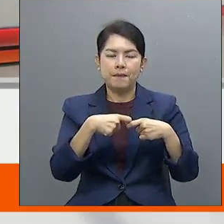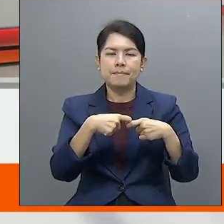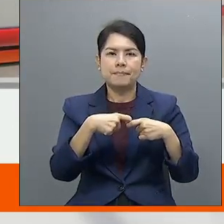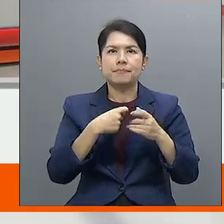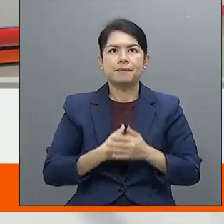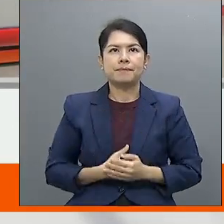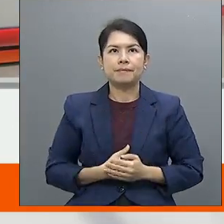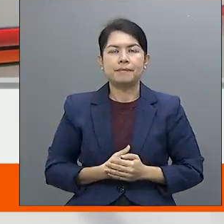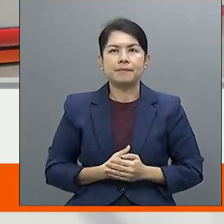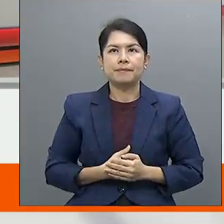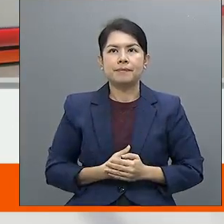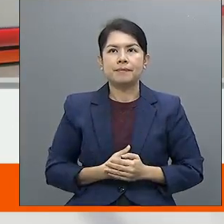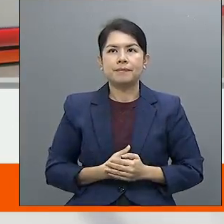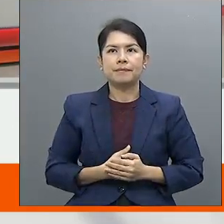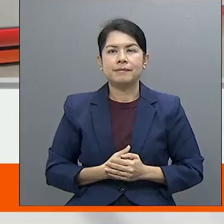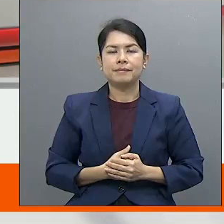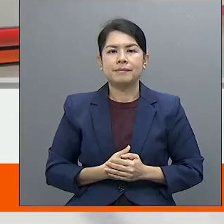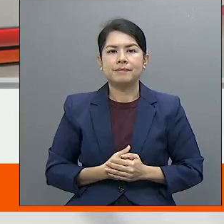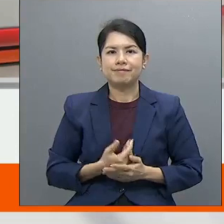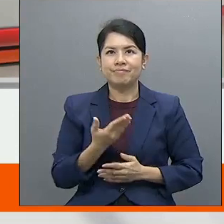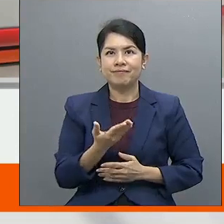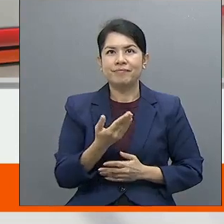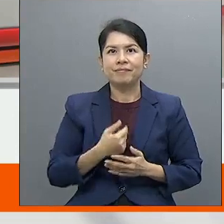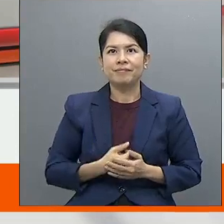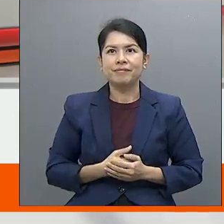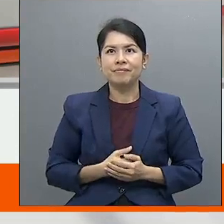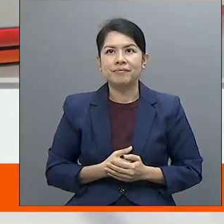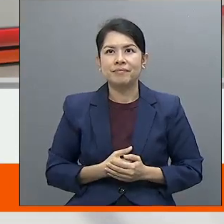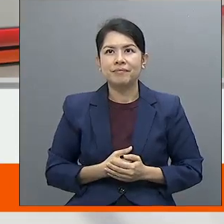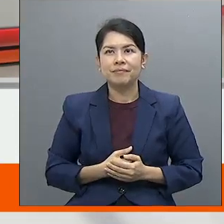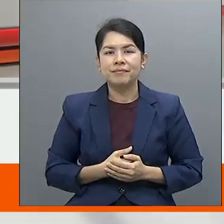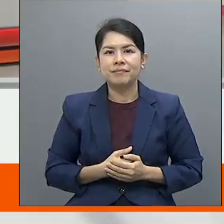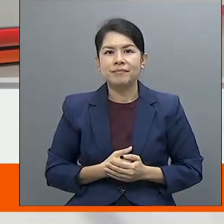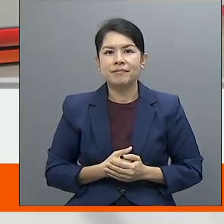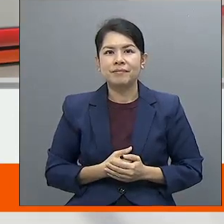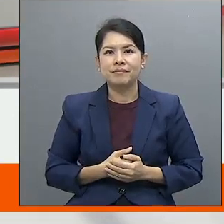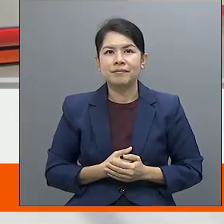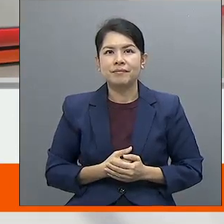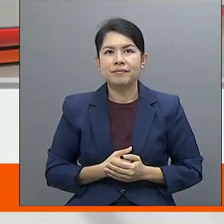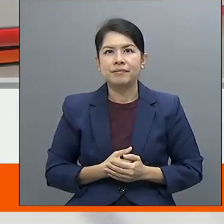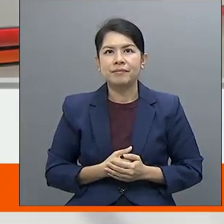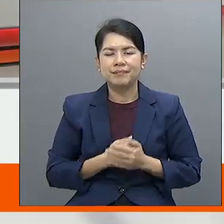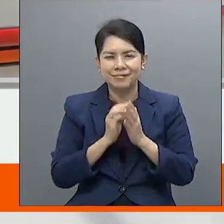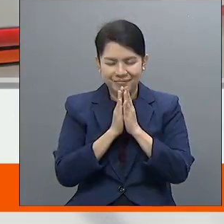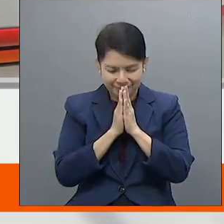ค่ะขอบพระคุณค่ะค่ะเชิญค่ะอาจารย์ต่อได้นิดนึงค่ะ ครับสวัสดีครับ ค่ะขอบพระคุณค่ะ